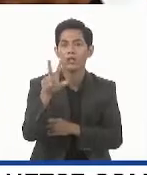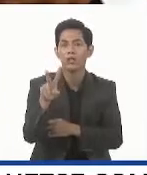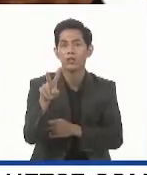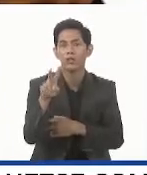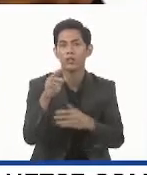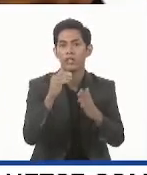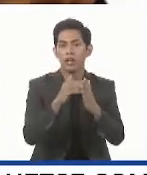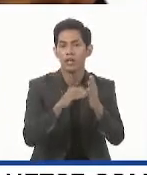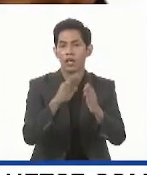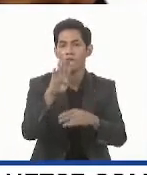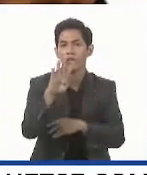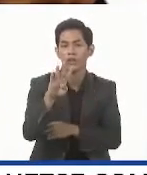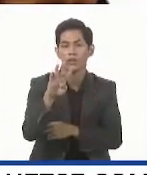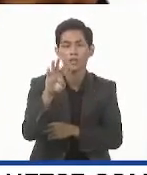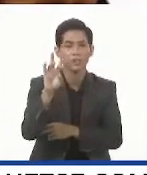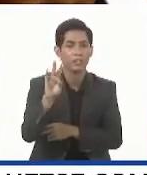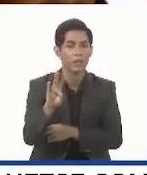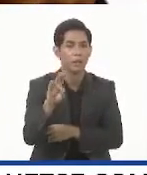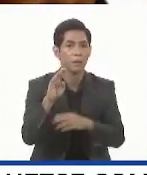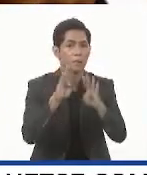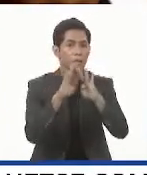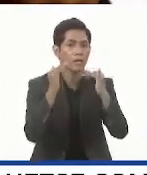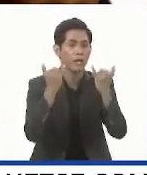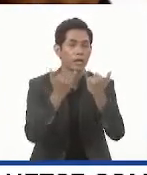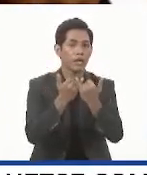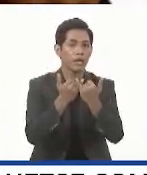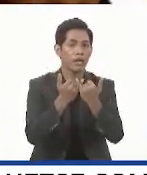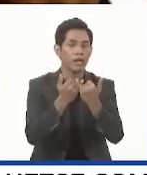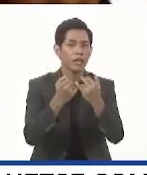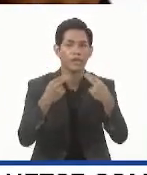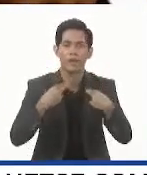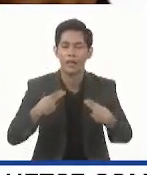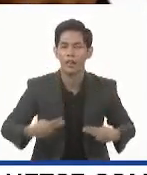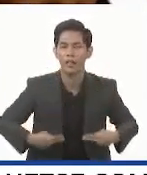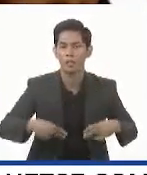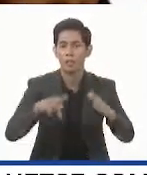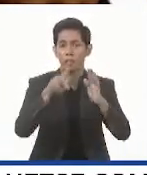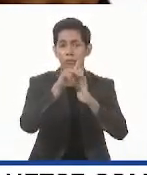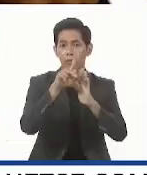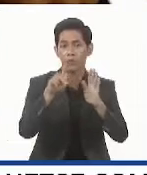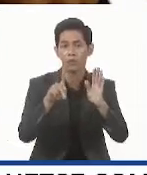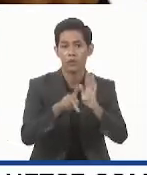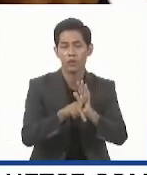42,047 barangay, ito yung tinatawag na health protocol. Kasi